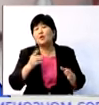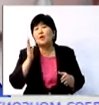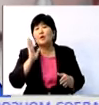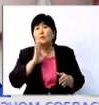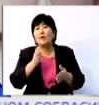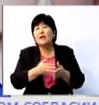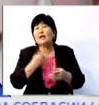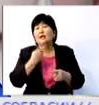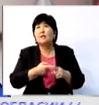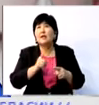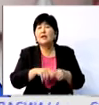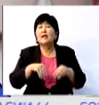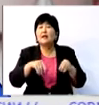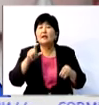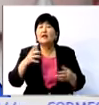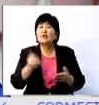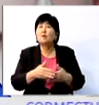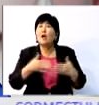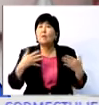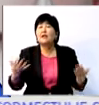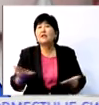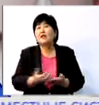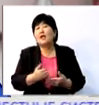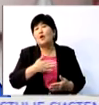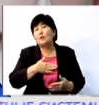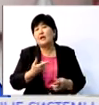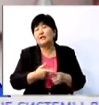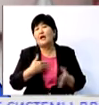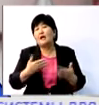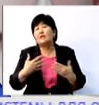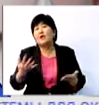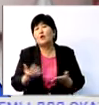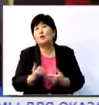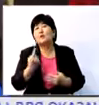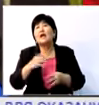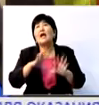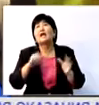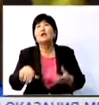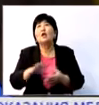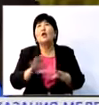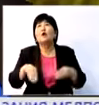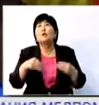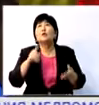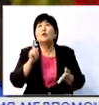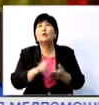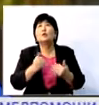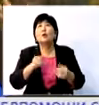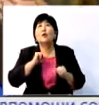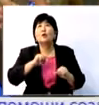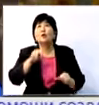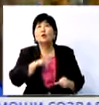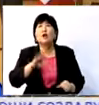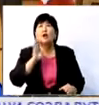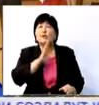маловодья. Но несмотря на это, дихкане добились больших достижений благодаря взаимовыручке и единству. Были возданы должные почести герою труда